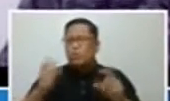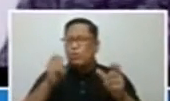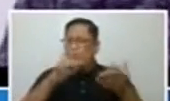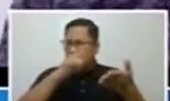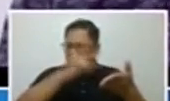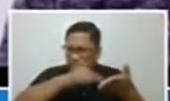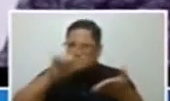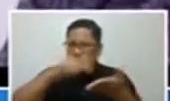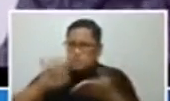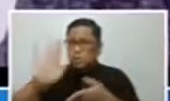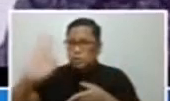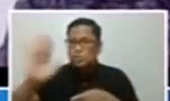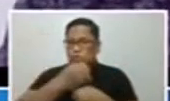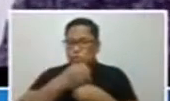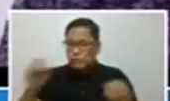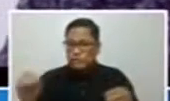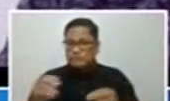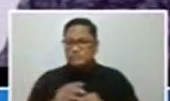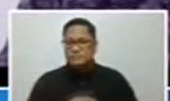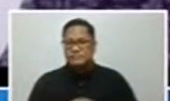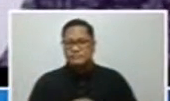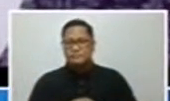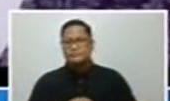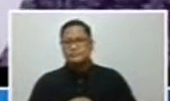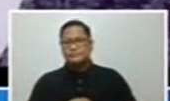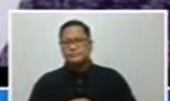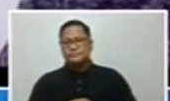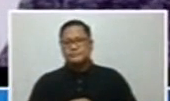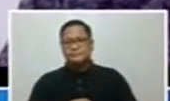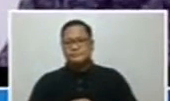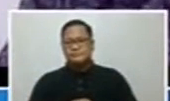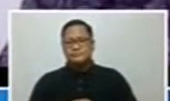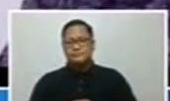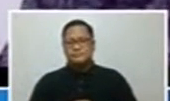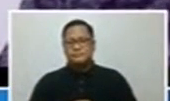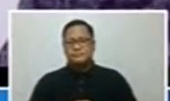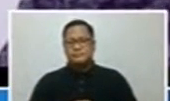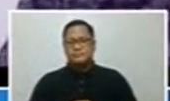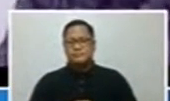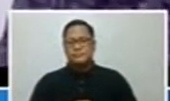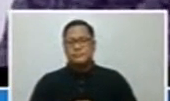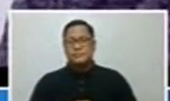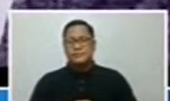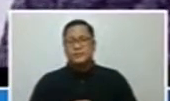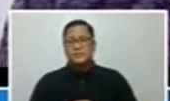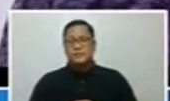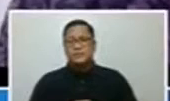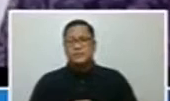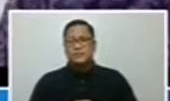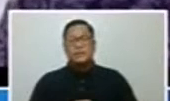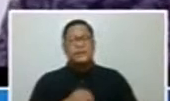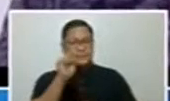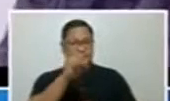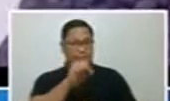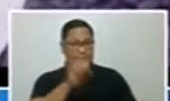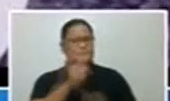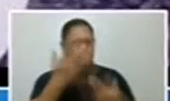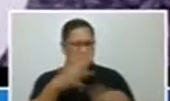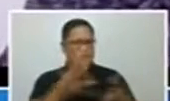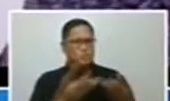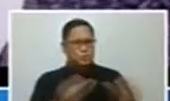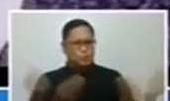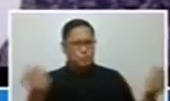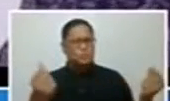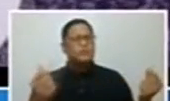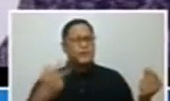klaseng treatment. But na-resolve na yan dahil doon na sila sa barangay hall ngayon. At yung pagpadlock niya na Sig